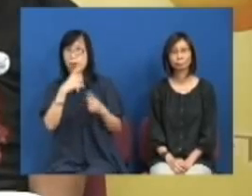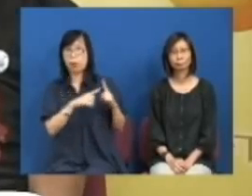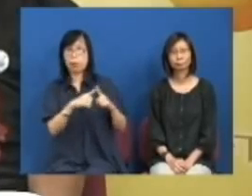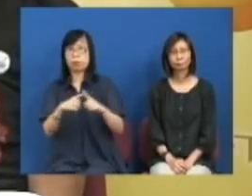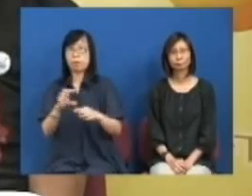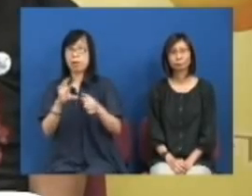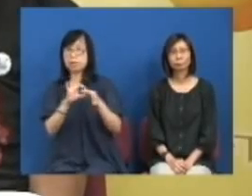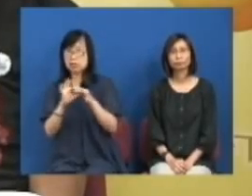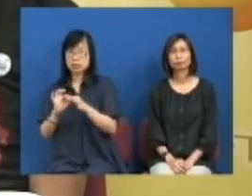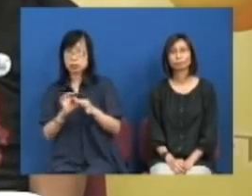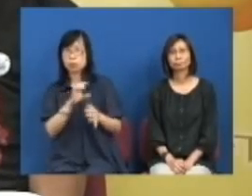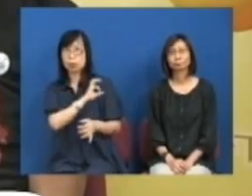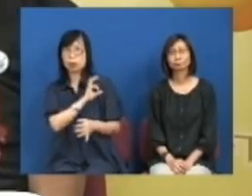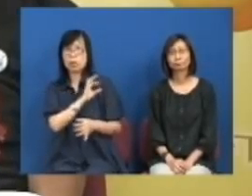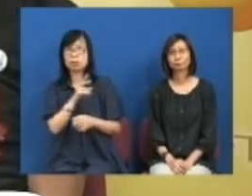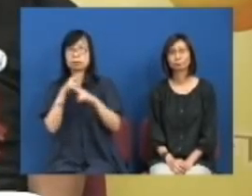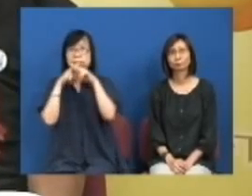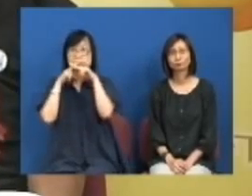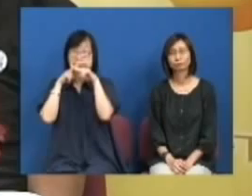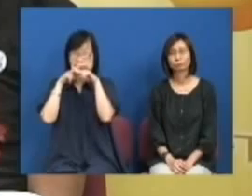會唔出聲嘅話咧，其實係